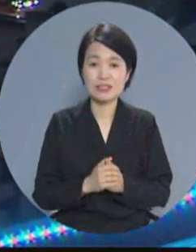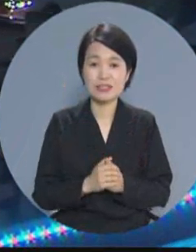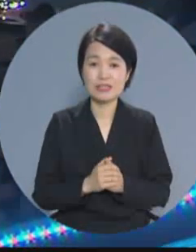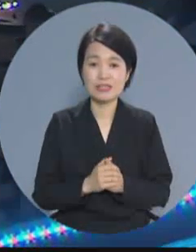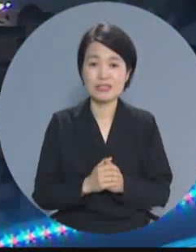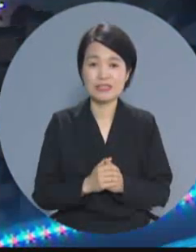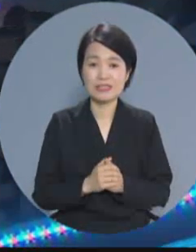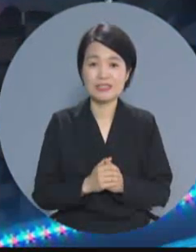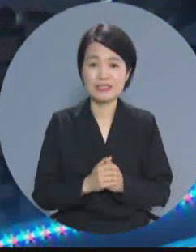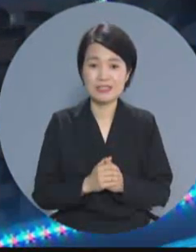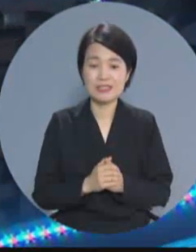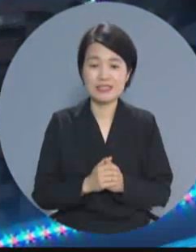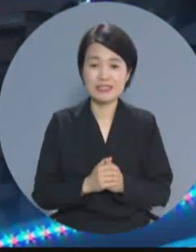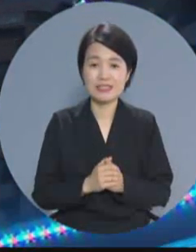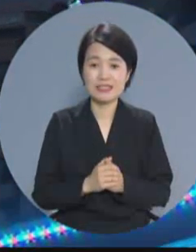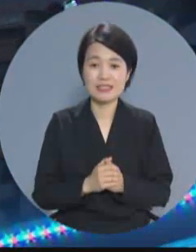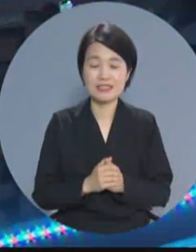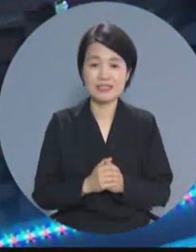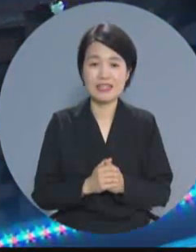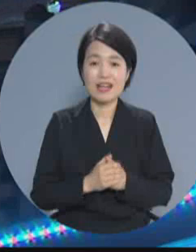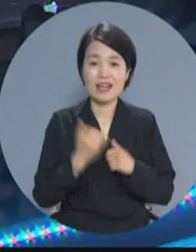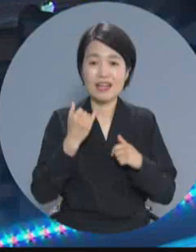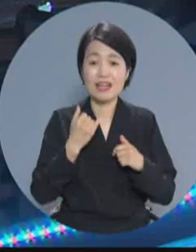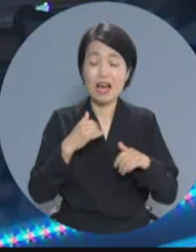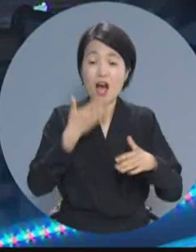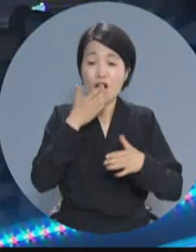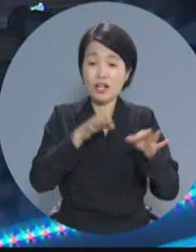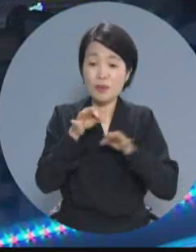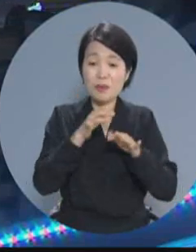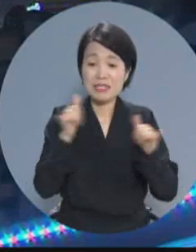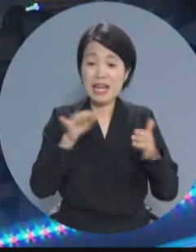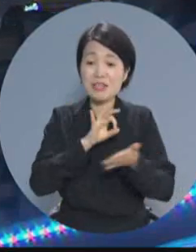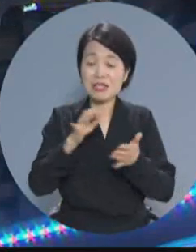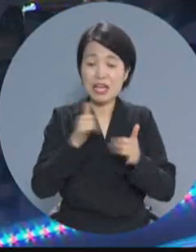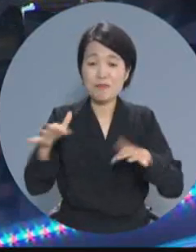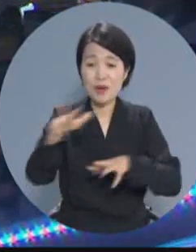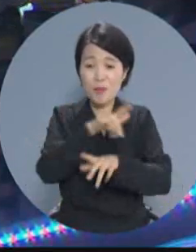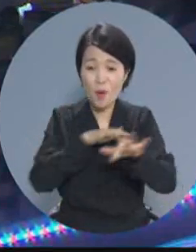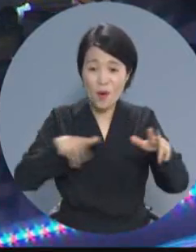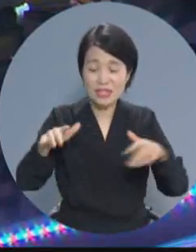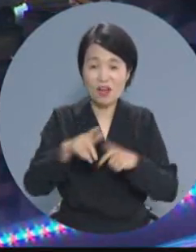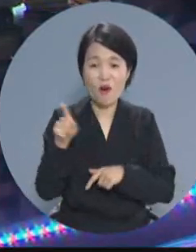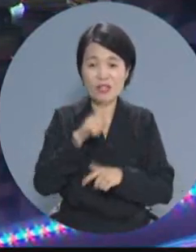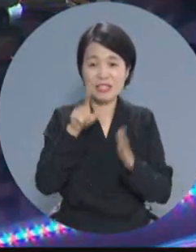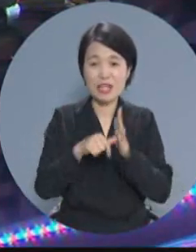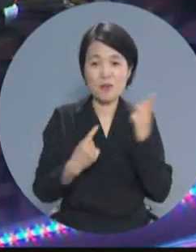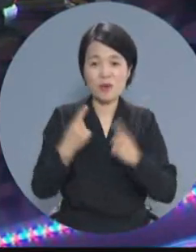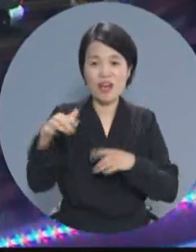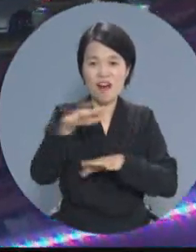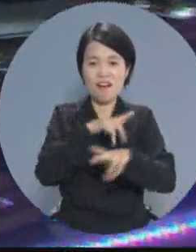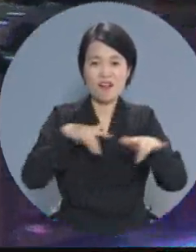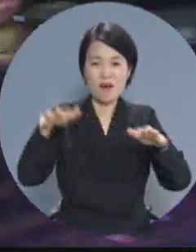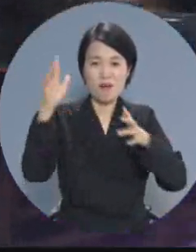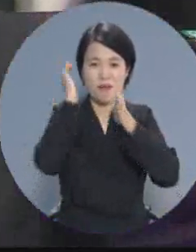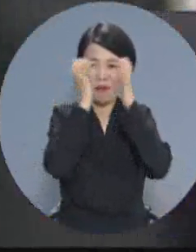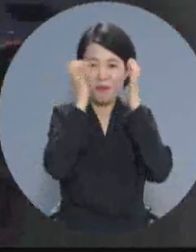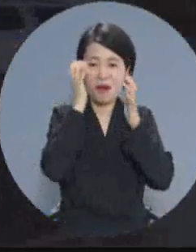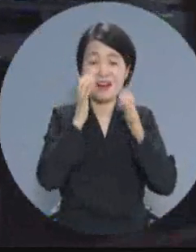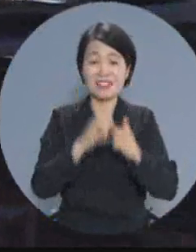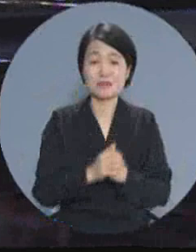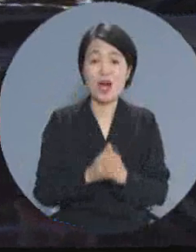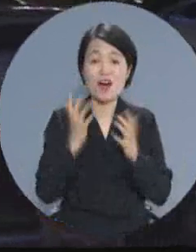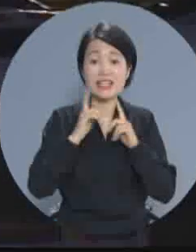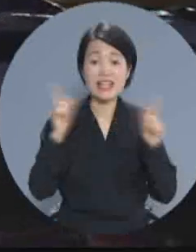버스킹을 구경하시는 분들 그리고 낭만포차를 이용하시는 분들이 한데 모여서 어느 때보다 거리는 북적이고 있습니다.